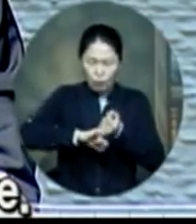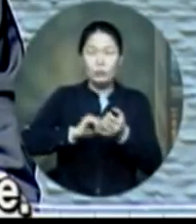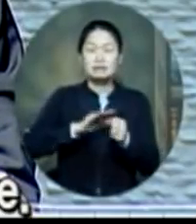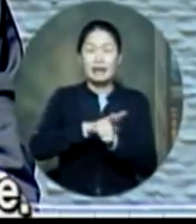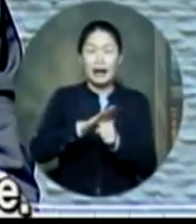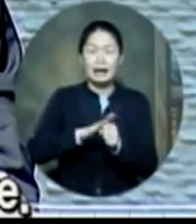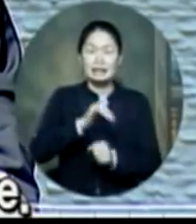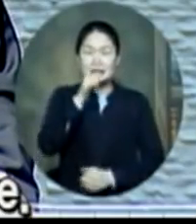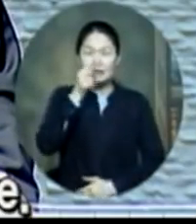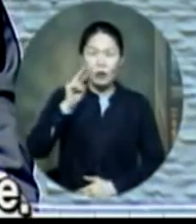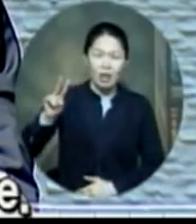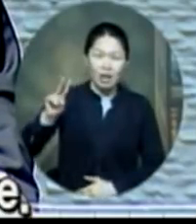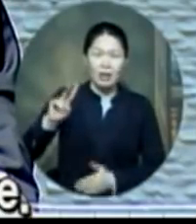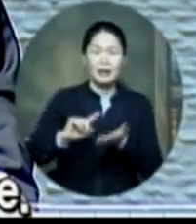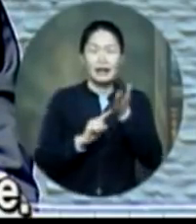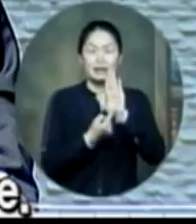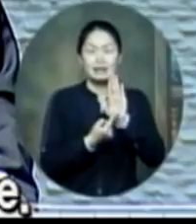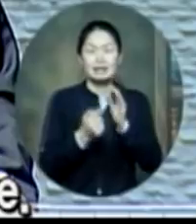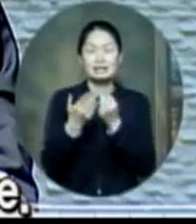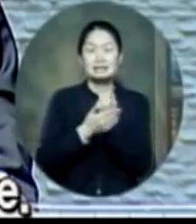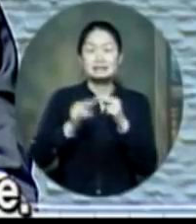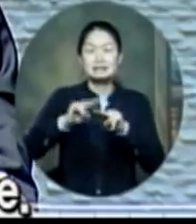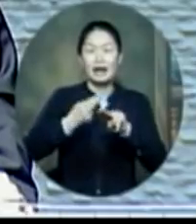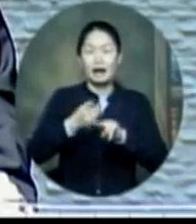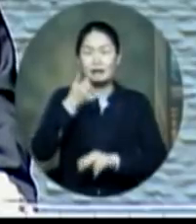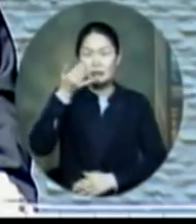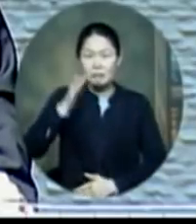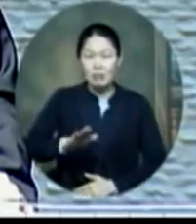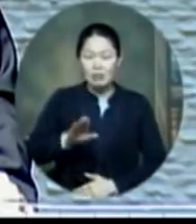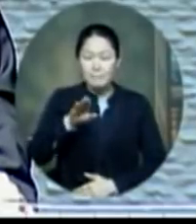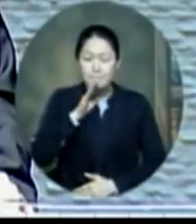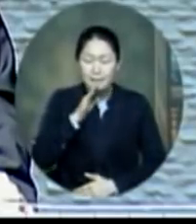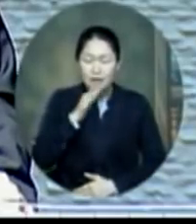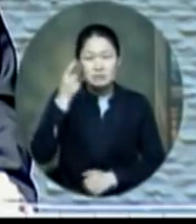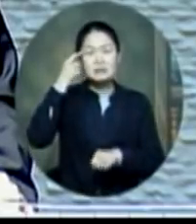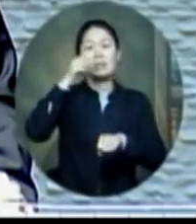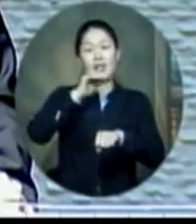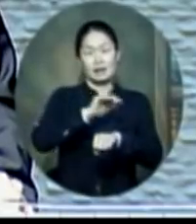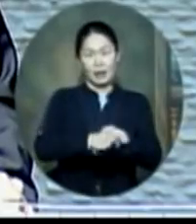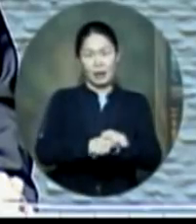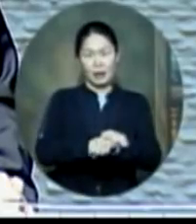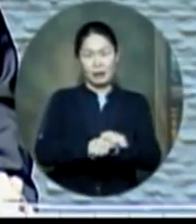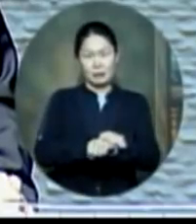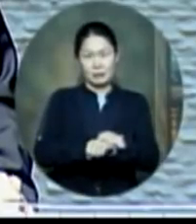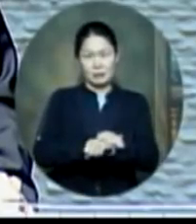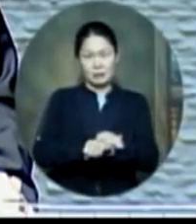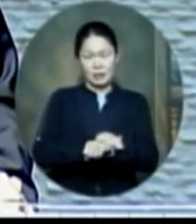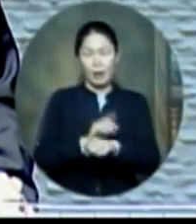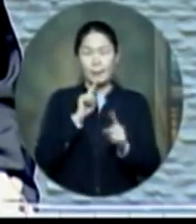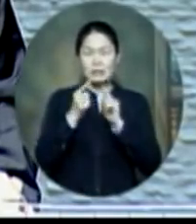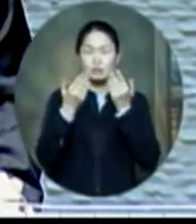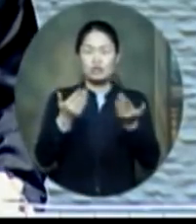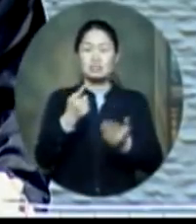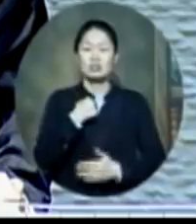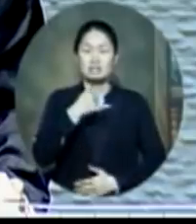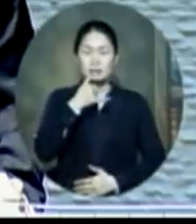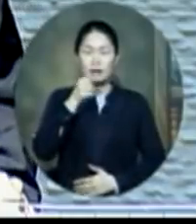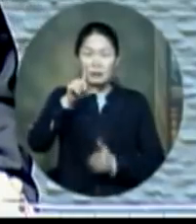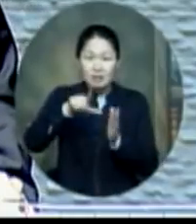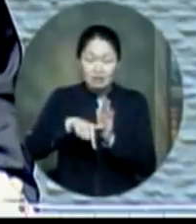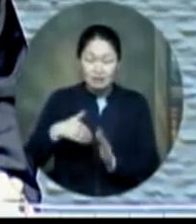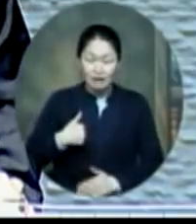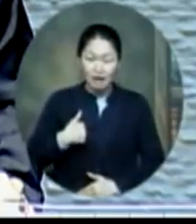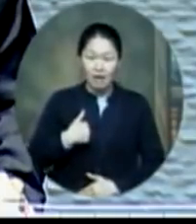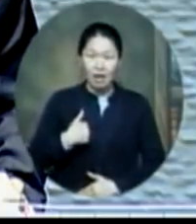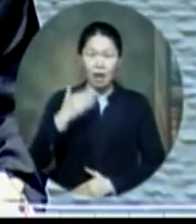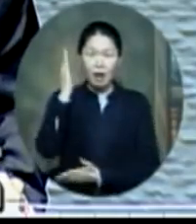있어야만 나타나는 은사가 있는데 그것이 지혜다. 이렇게 말씀을 하신 적이 있습니다. 제가 그때 그